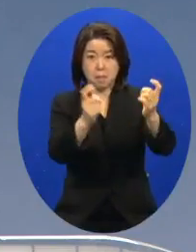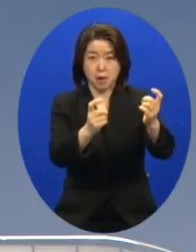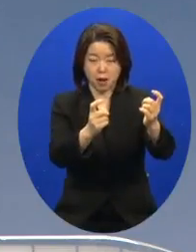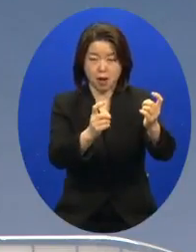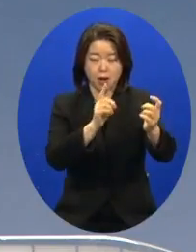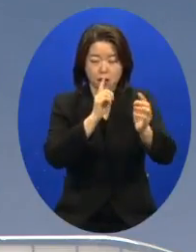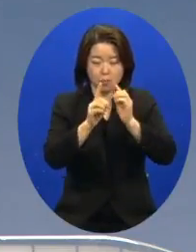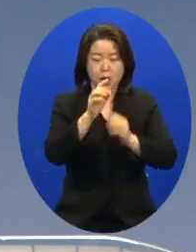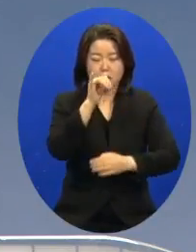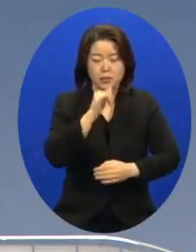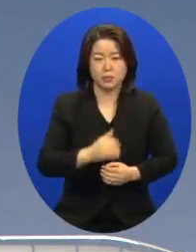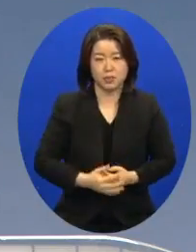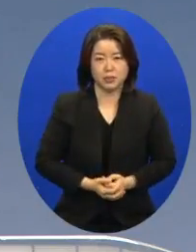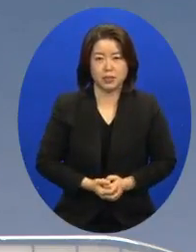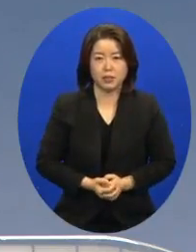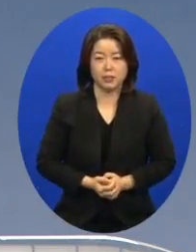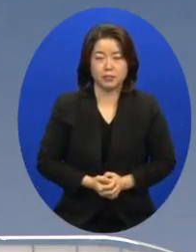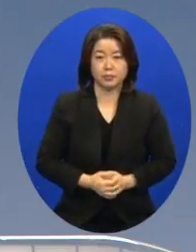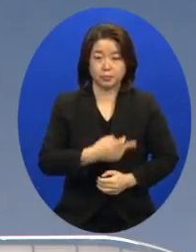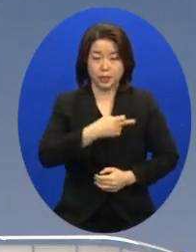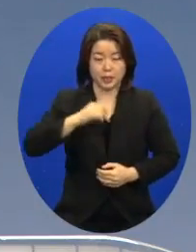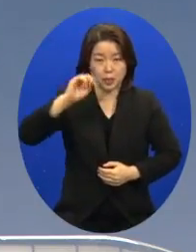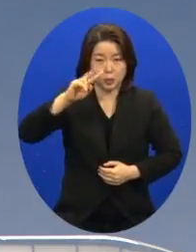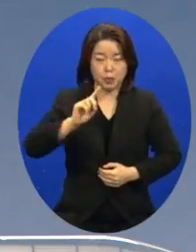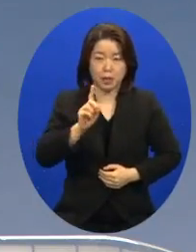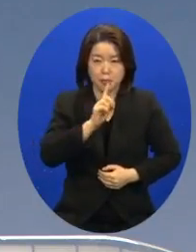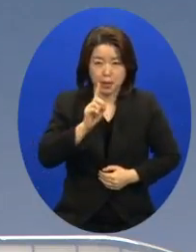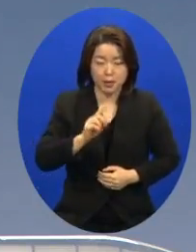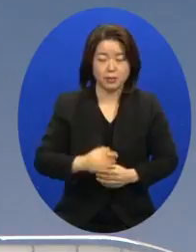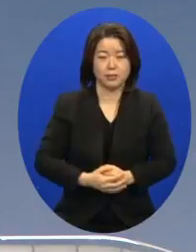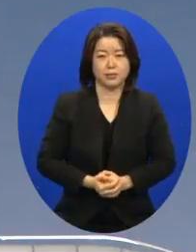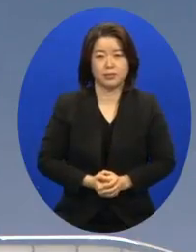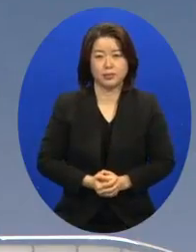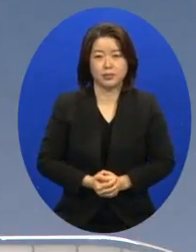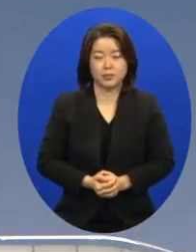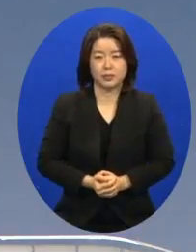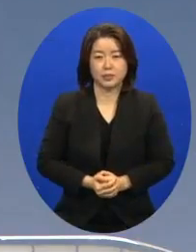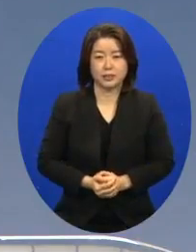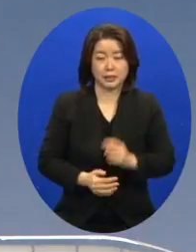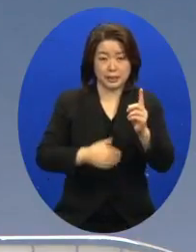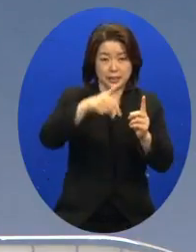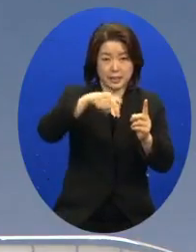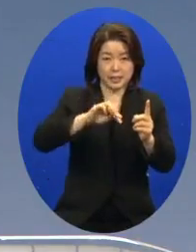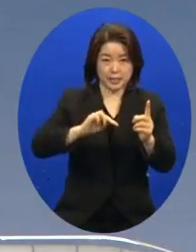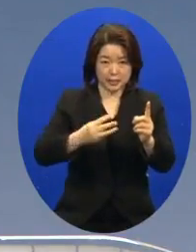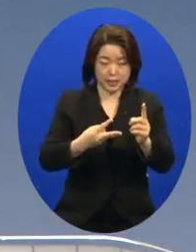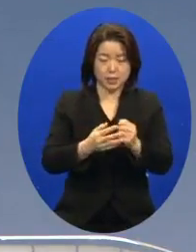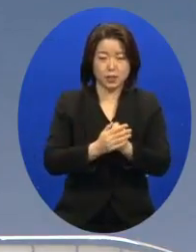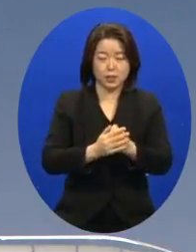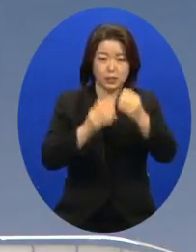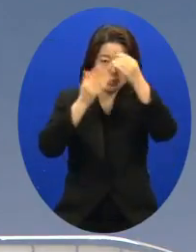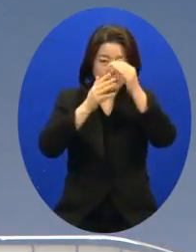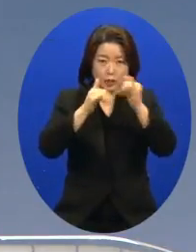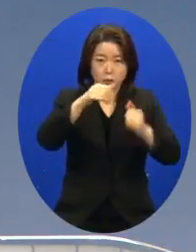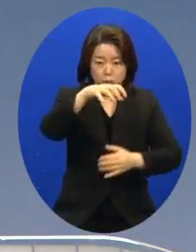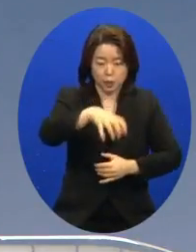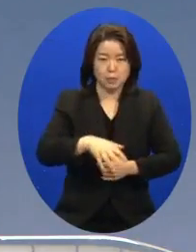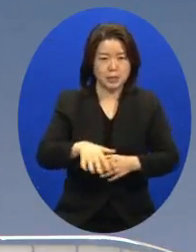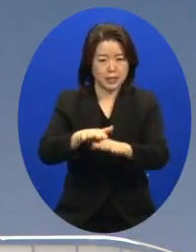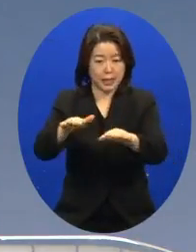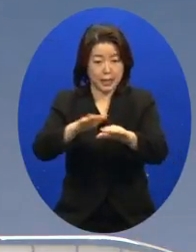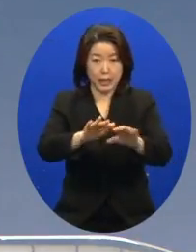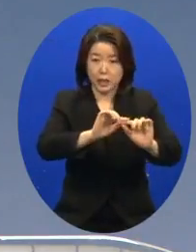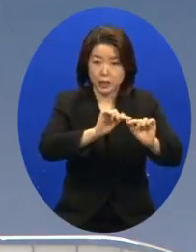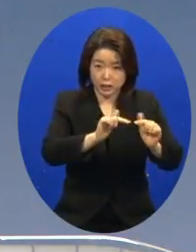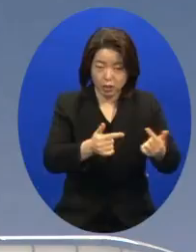말씀하고 있습니다 사도 바울은 이렇게 말씀합니다 1절에 성도들 앞에서 해결하려고 하지